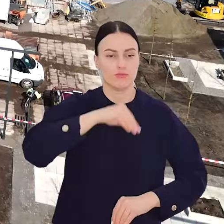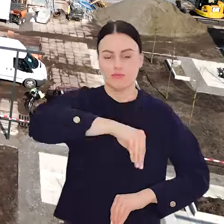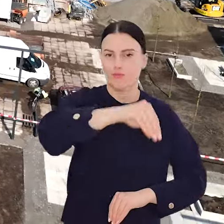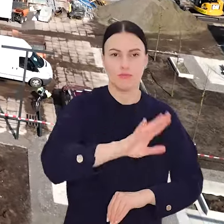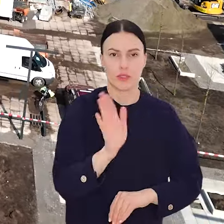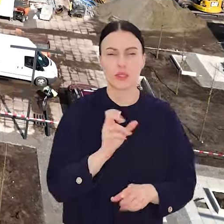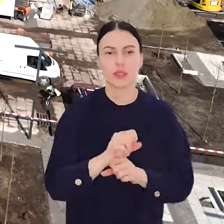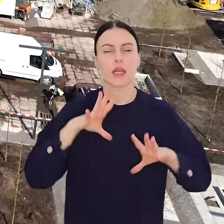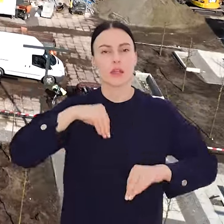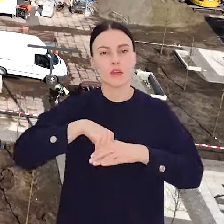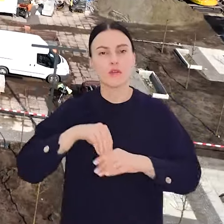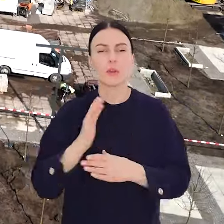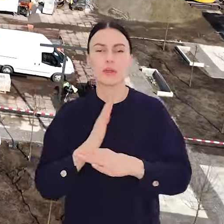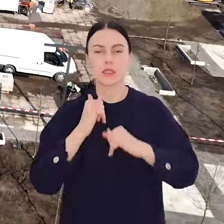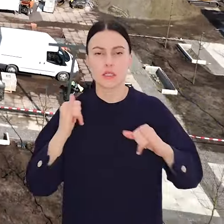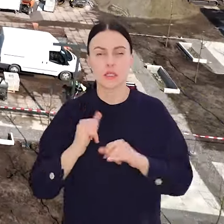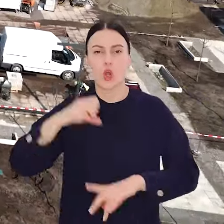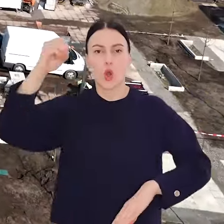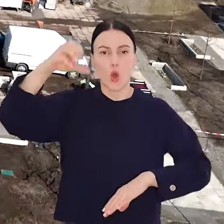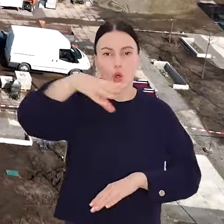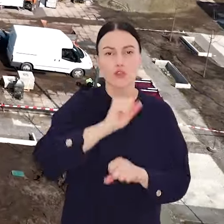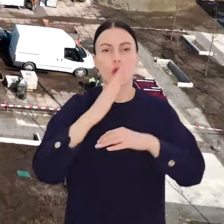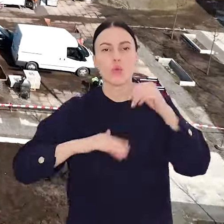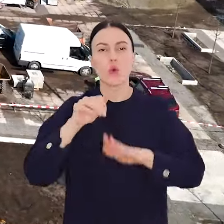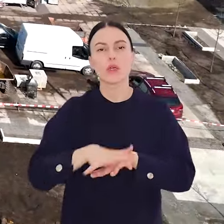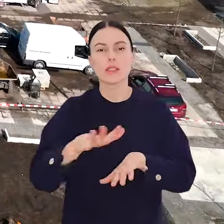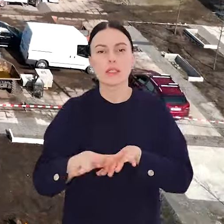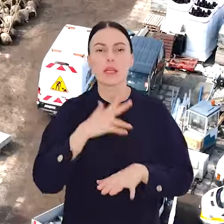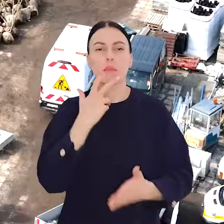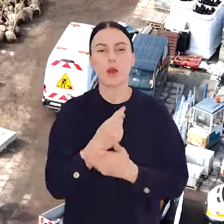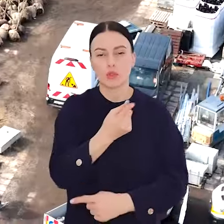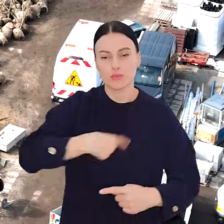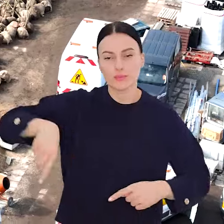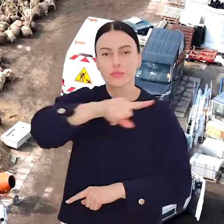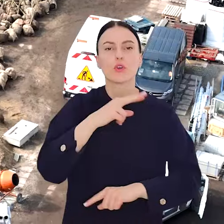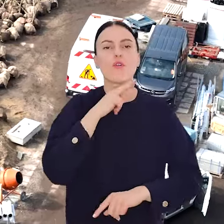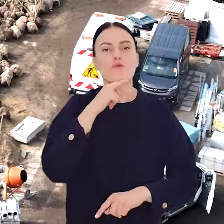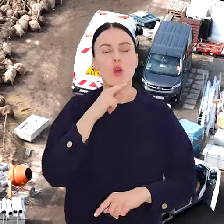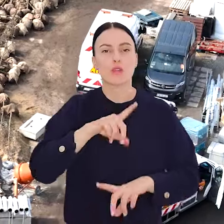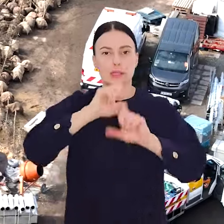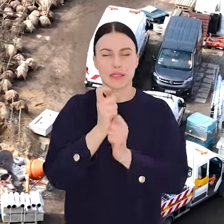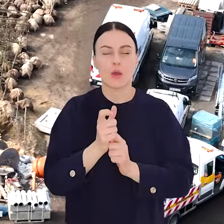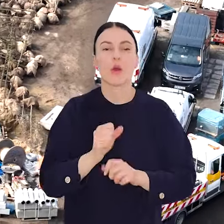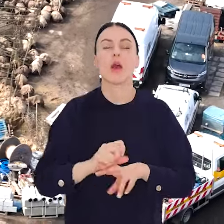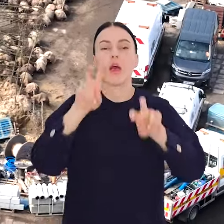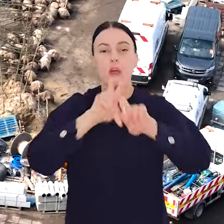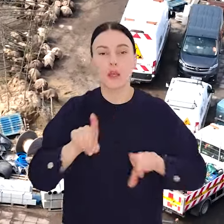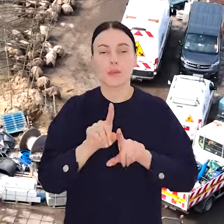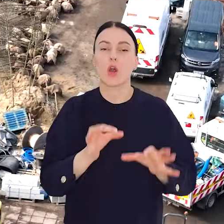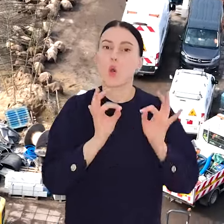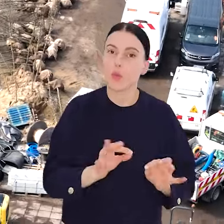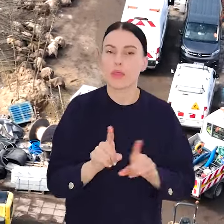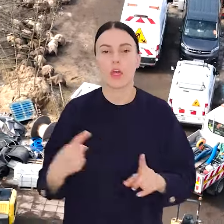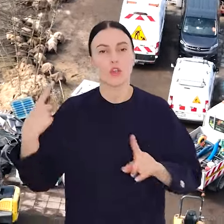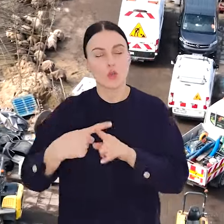roślin. Inwestycja uwzględnia też m.in. oświetlenie, budowę systemu automatycznego nawodnienia, remont istniejących